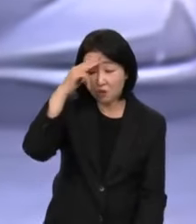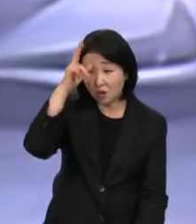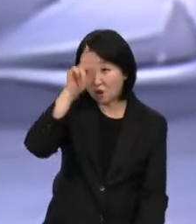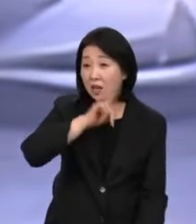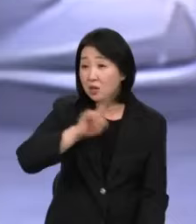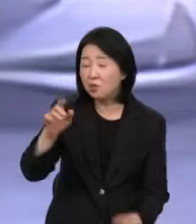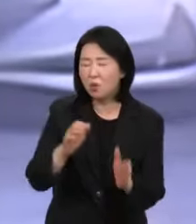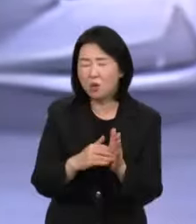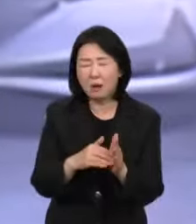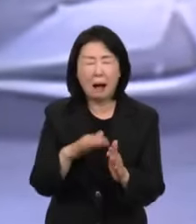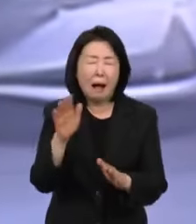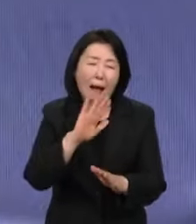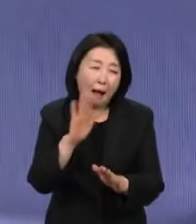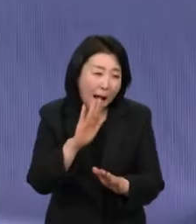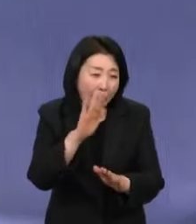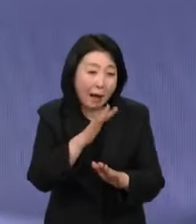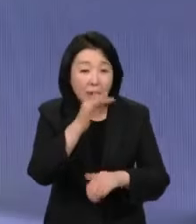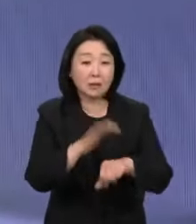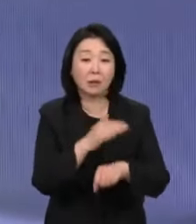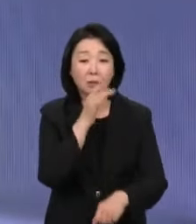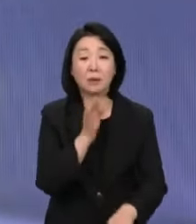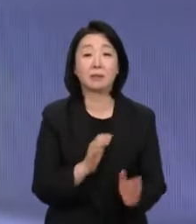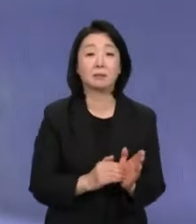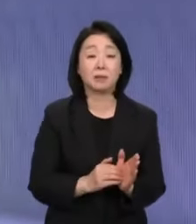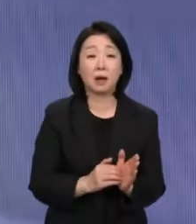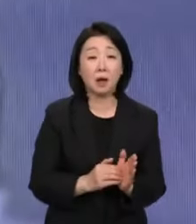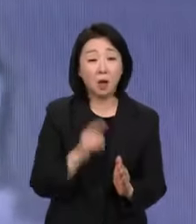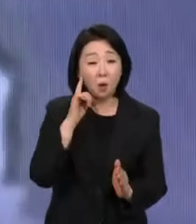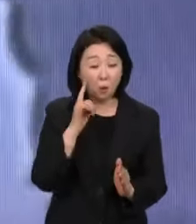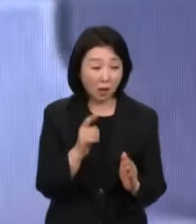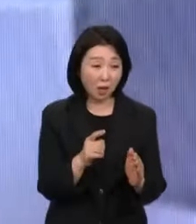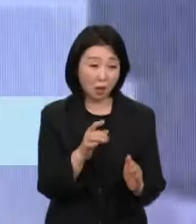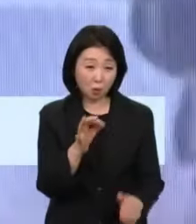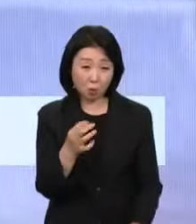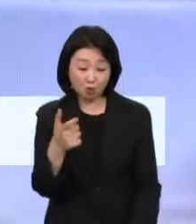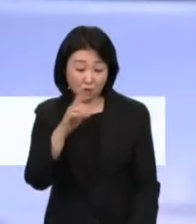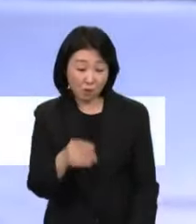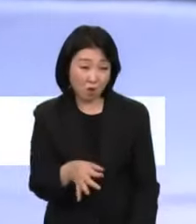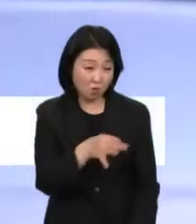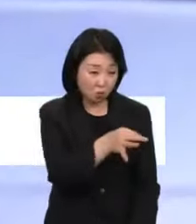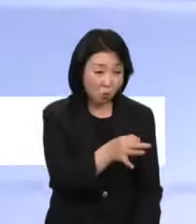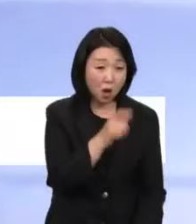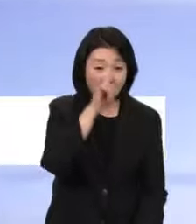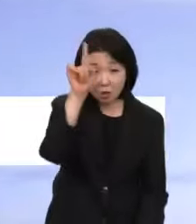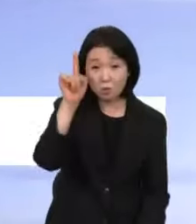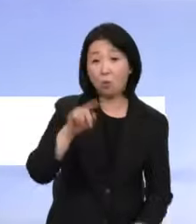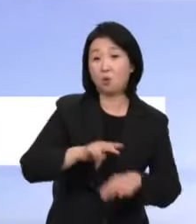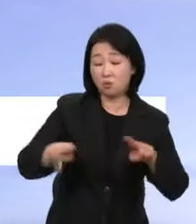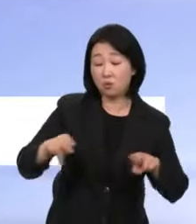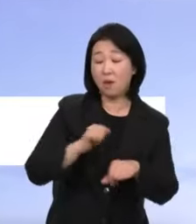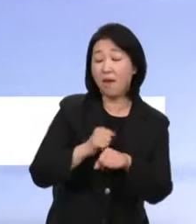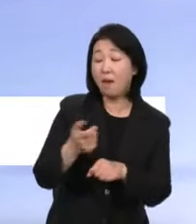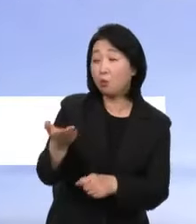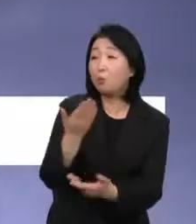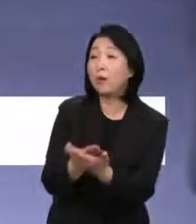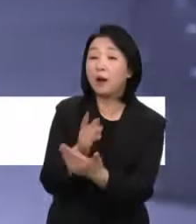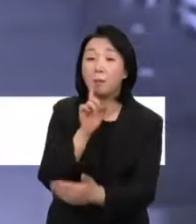신고하자 태세를 바꿨습니다. 이 남성들은 60만 원을 주면 신고를 바로 취하하겠다고 거래를